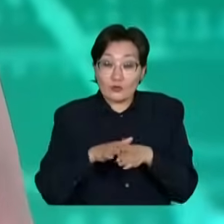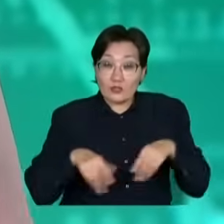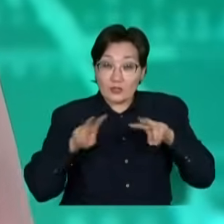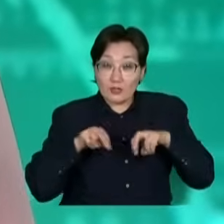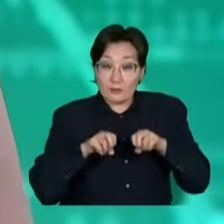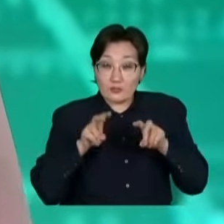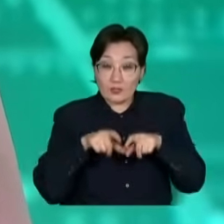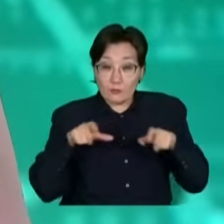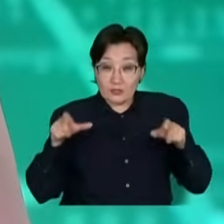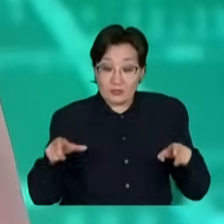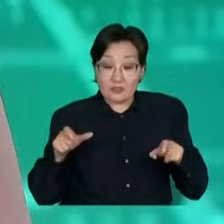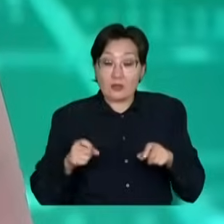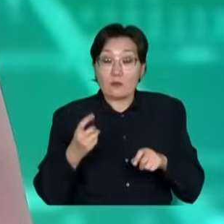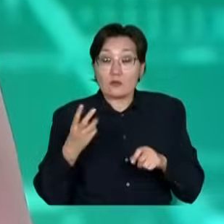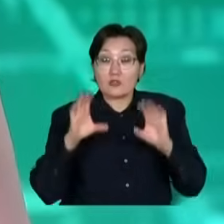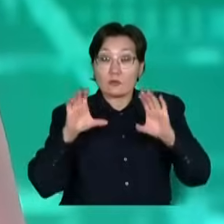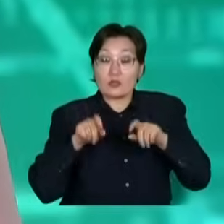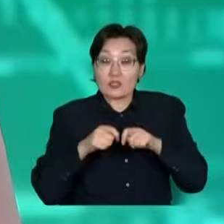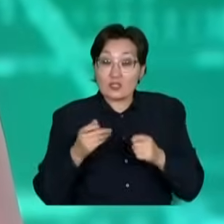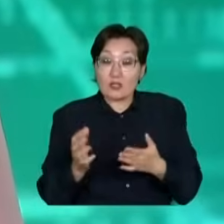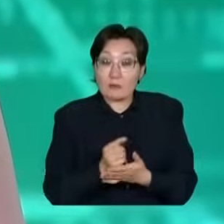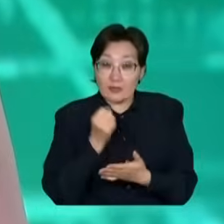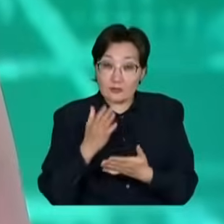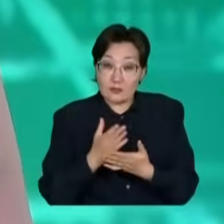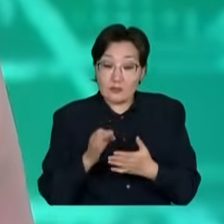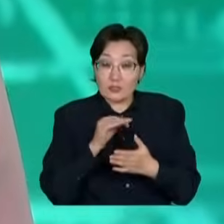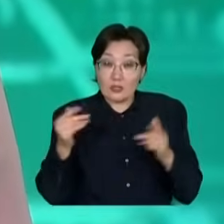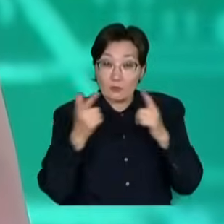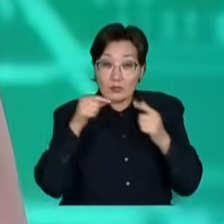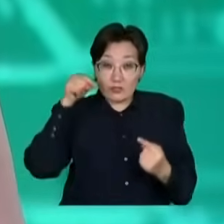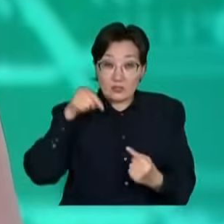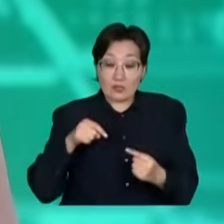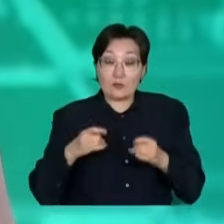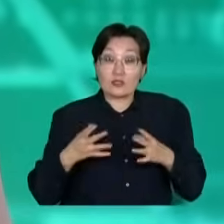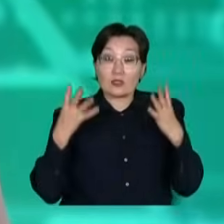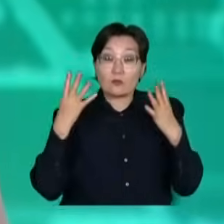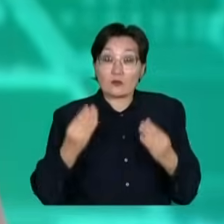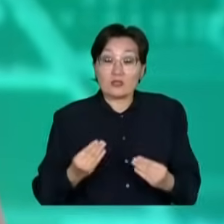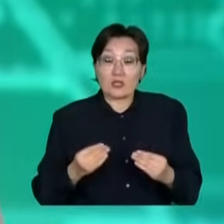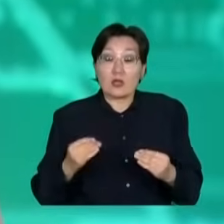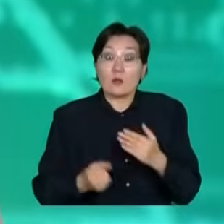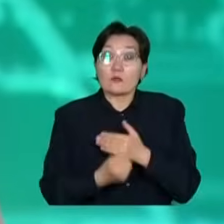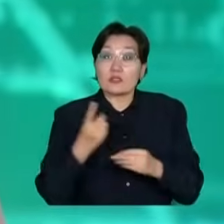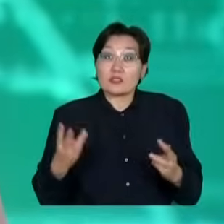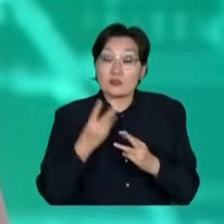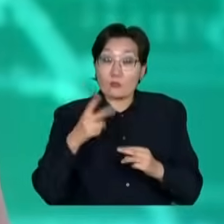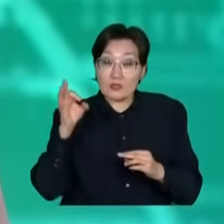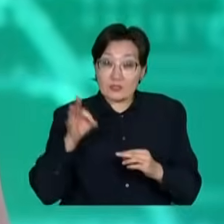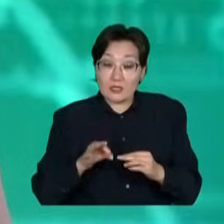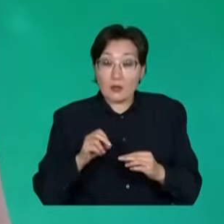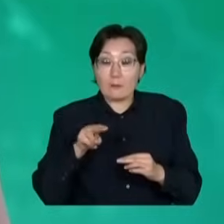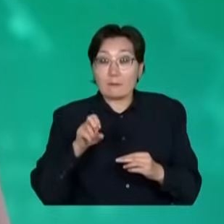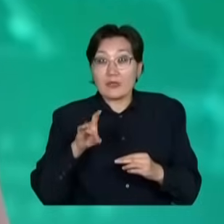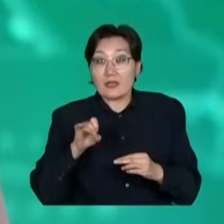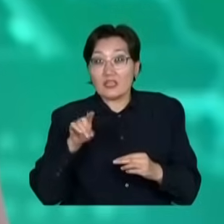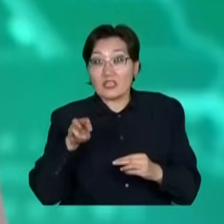құзырлы органдағылар бірнеше заңбұзушылықты да тапты. Ресми дерек бойынша мереке күндері шығатын өрттің 20%-на